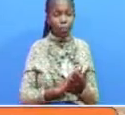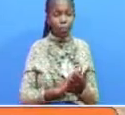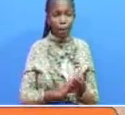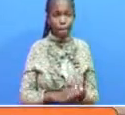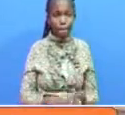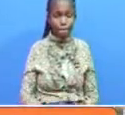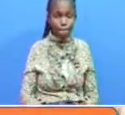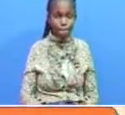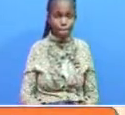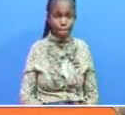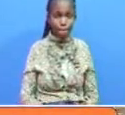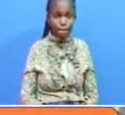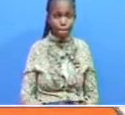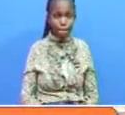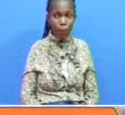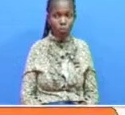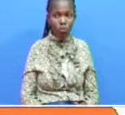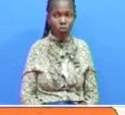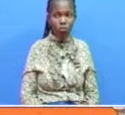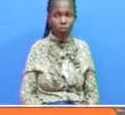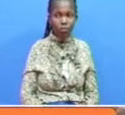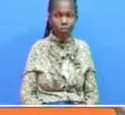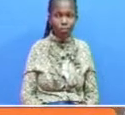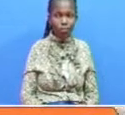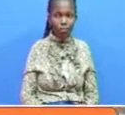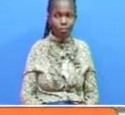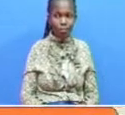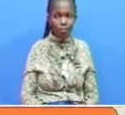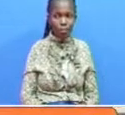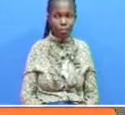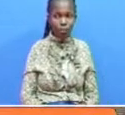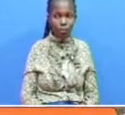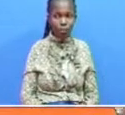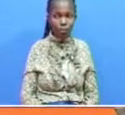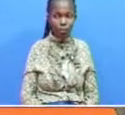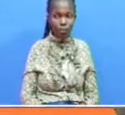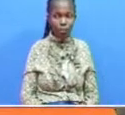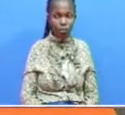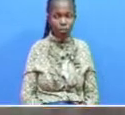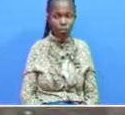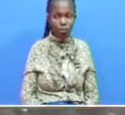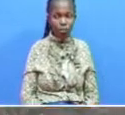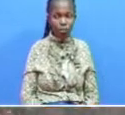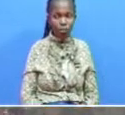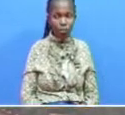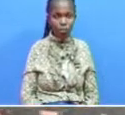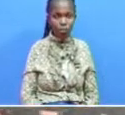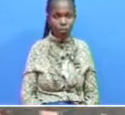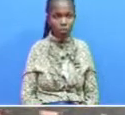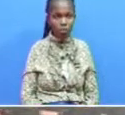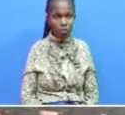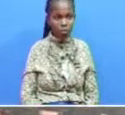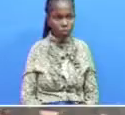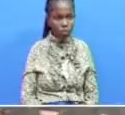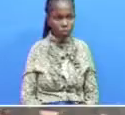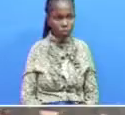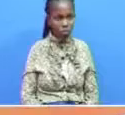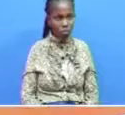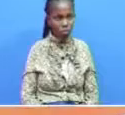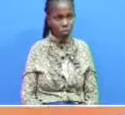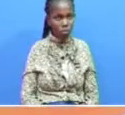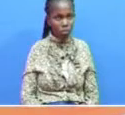Daniel Mwongela, Tongoi TV, kumovaa katikati wa musi wa Masaku.